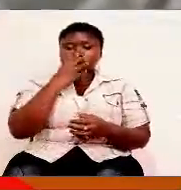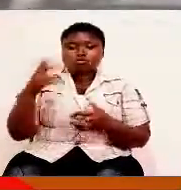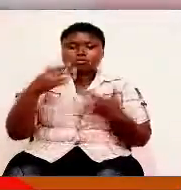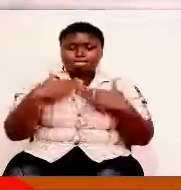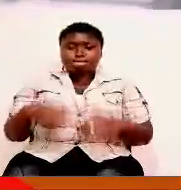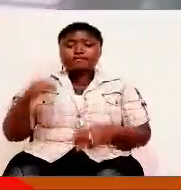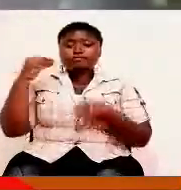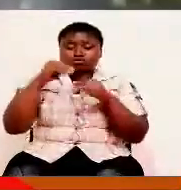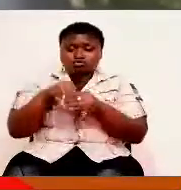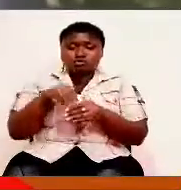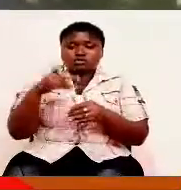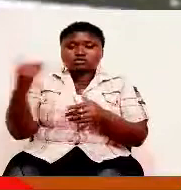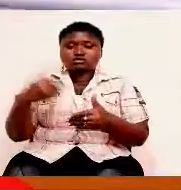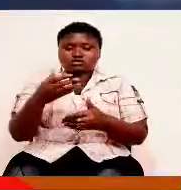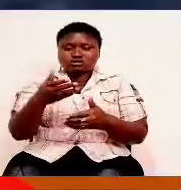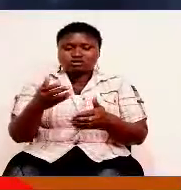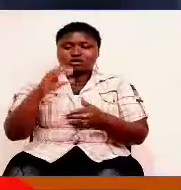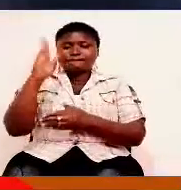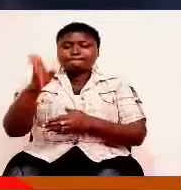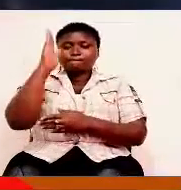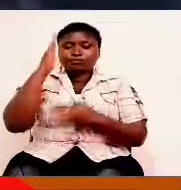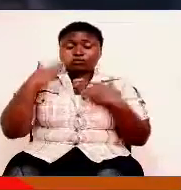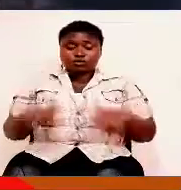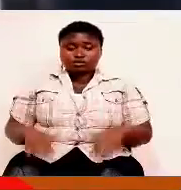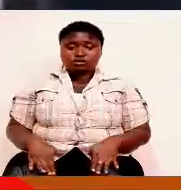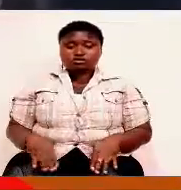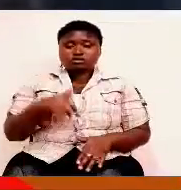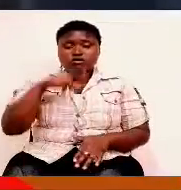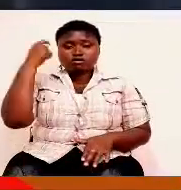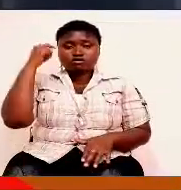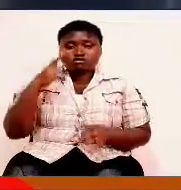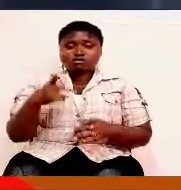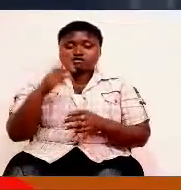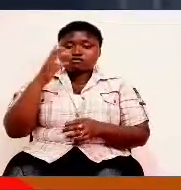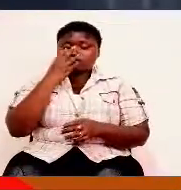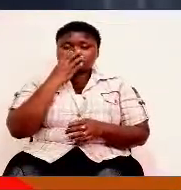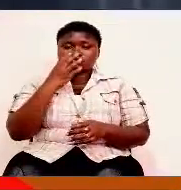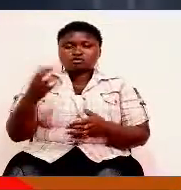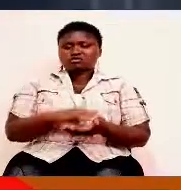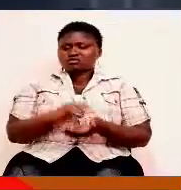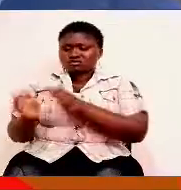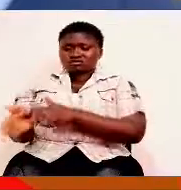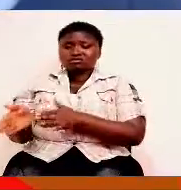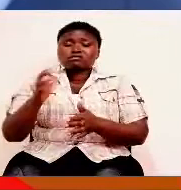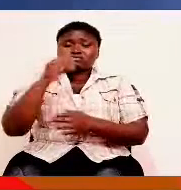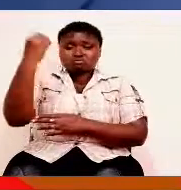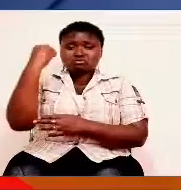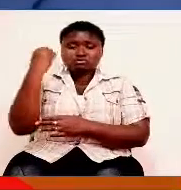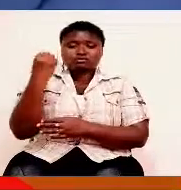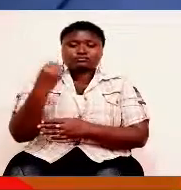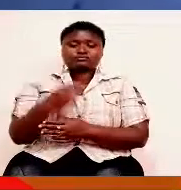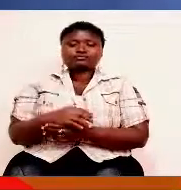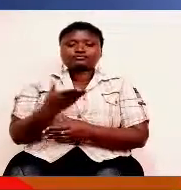na kumuthengeria ugiteri ona oho kumoria meherere wiraine na maingire utetine. The deputy